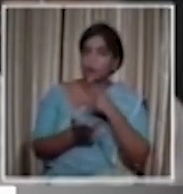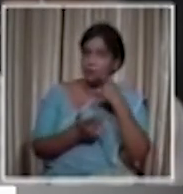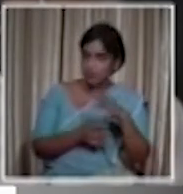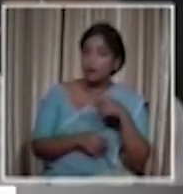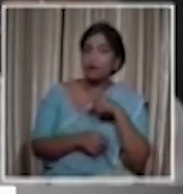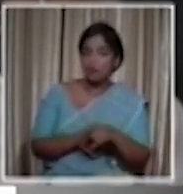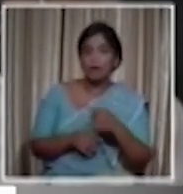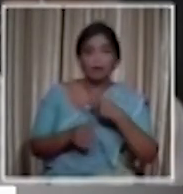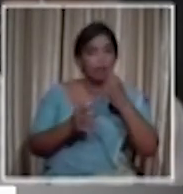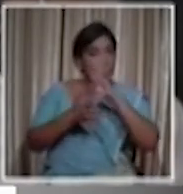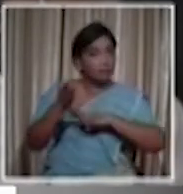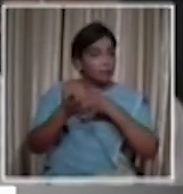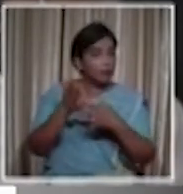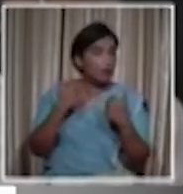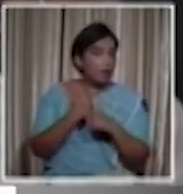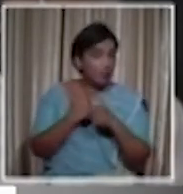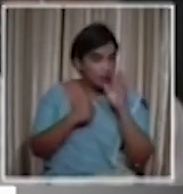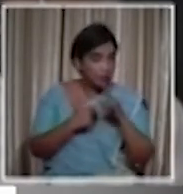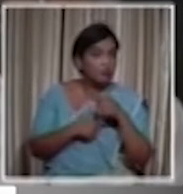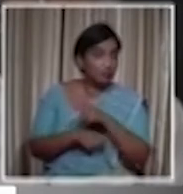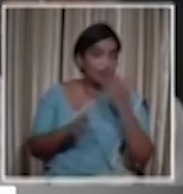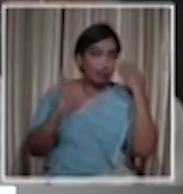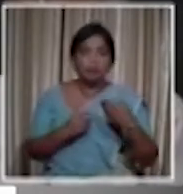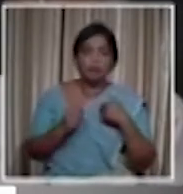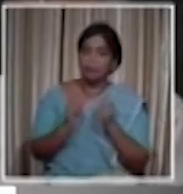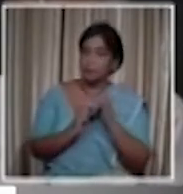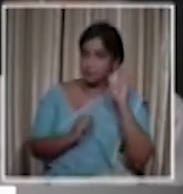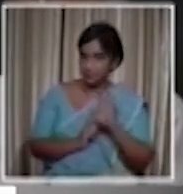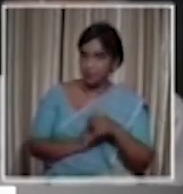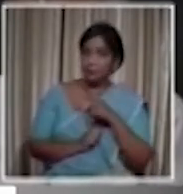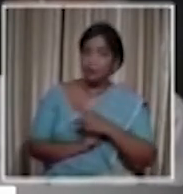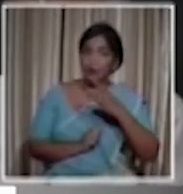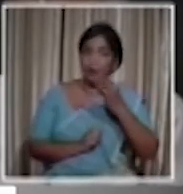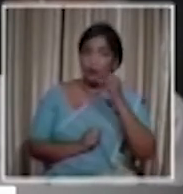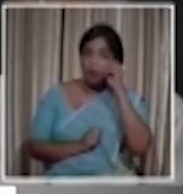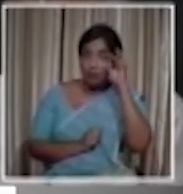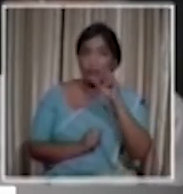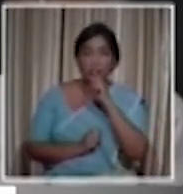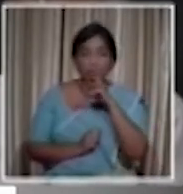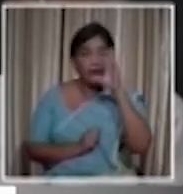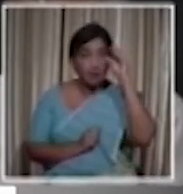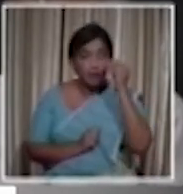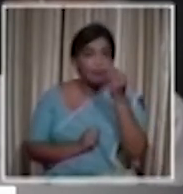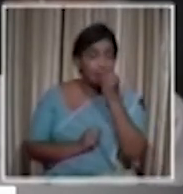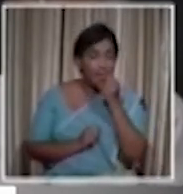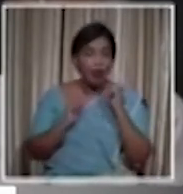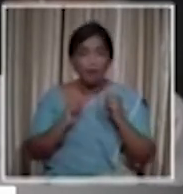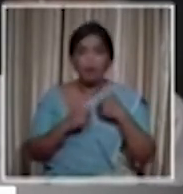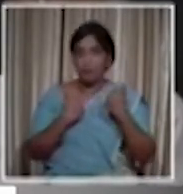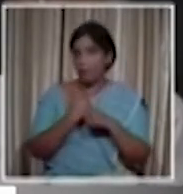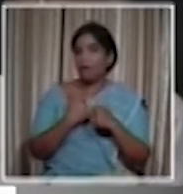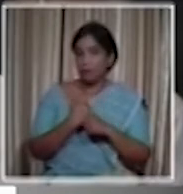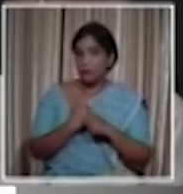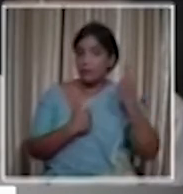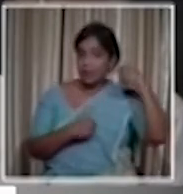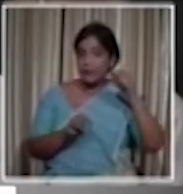අපේ අතුරු අයවැය සකස් කරන්නේ ඒ කරුණුත් පදනම් කරගෙනයි. තුන් වේලක් කන්ට පුළුවන් තත්වයක් රටේ නිර්මාණය කරනවා. ඊයේ